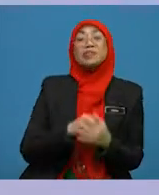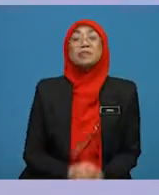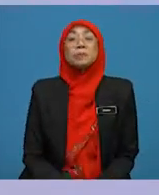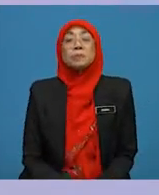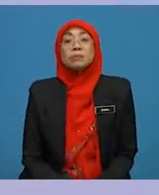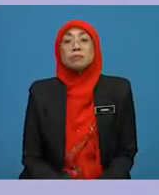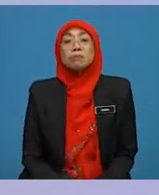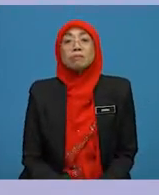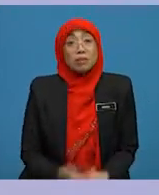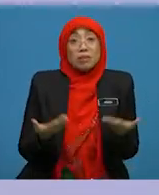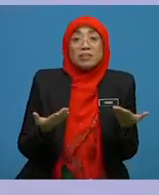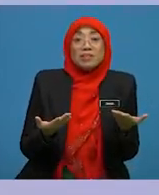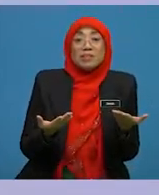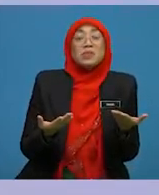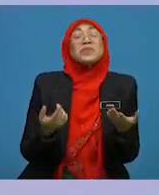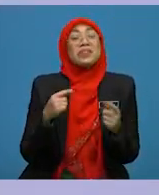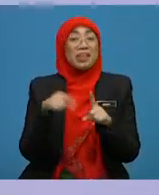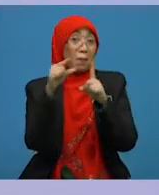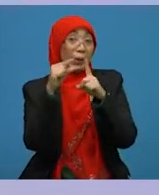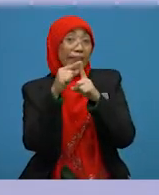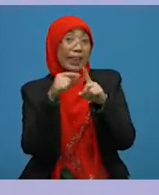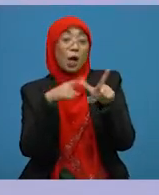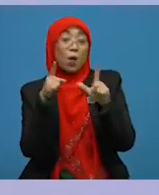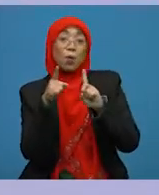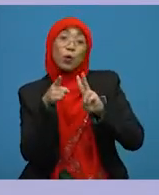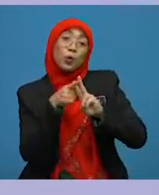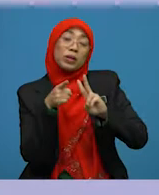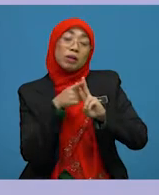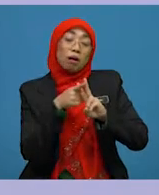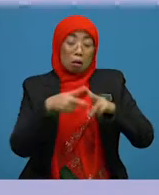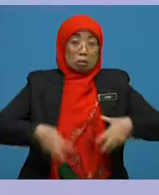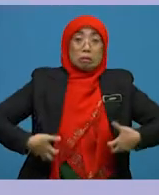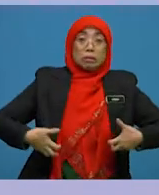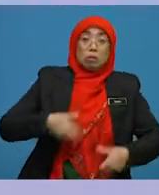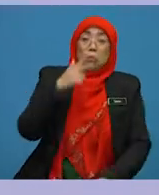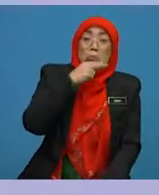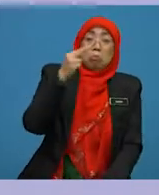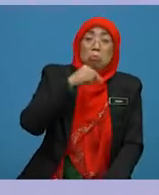Contoh jawapan frasa. 2. Kera sumbang.